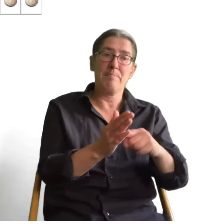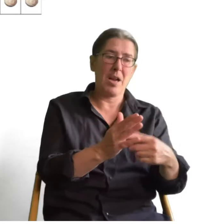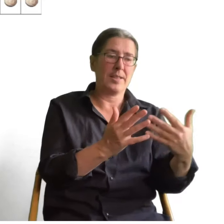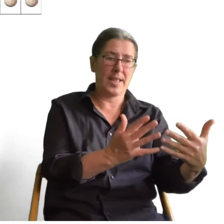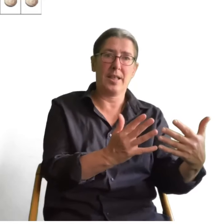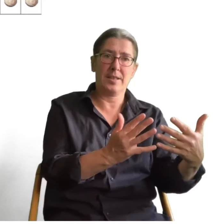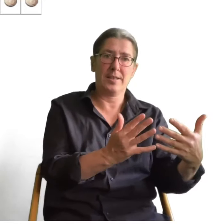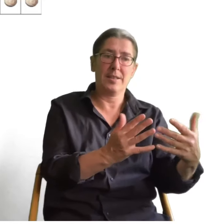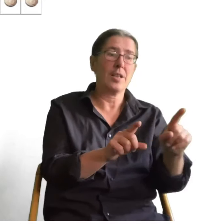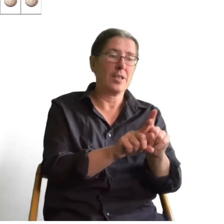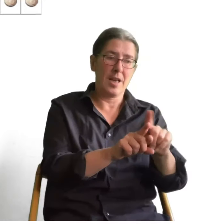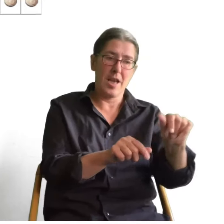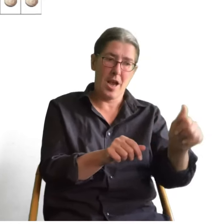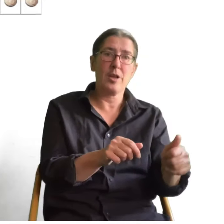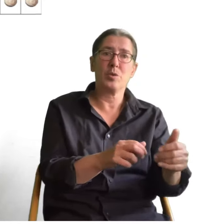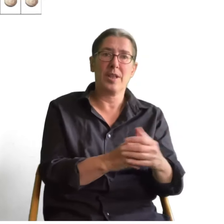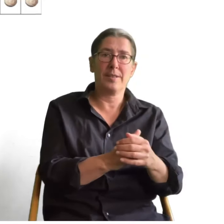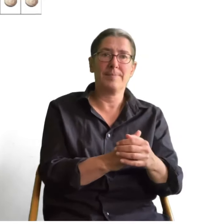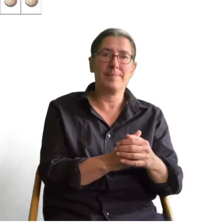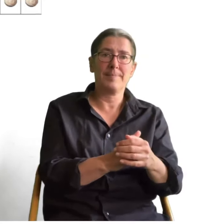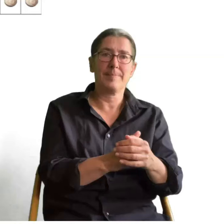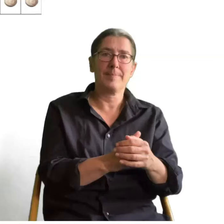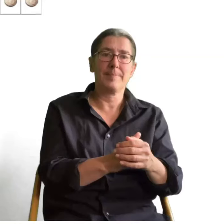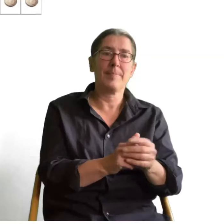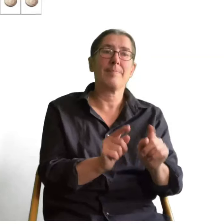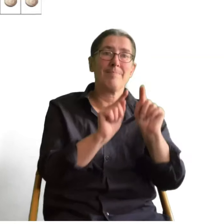10 mal 10 ist 100.